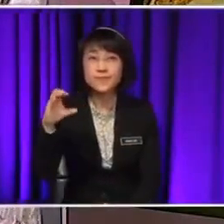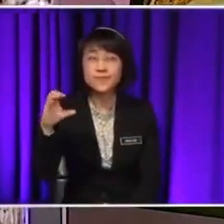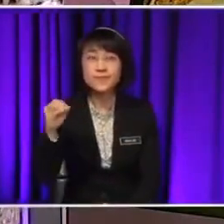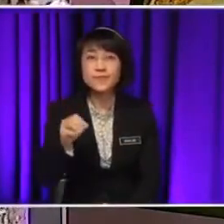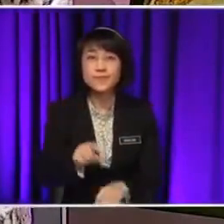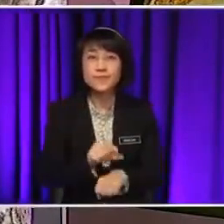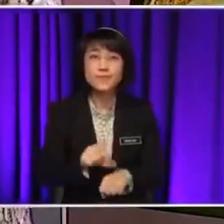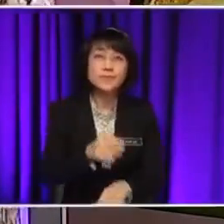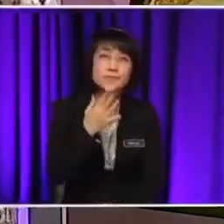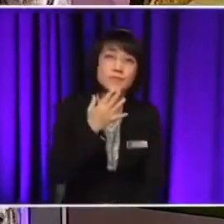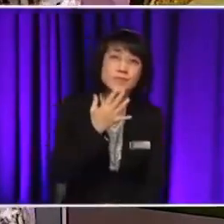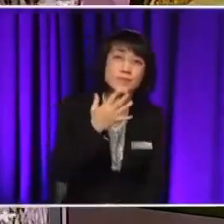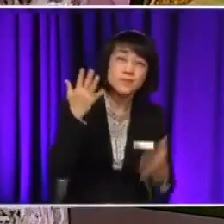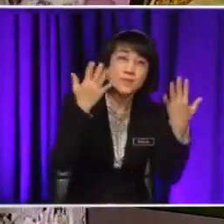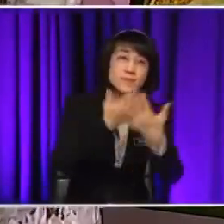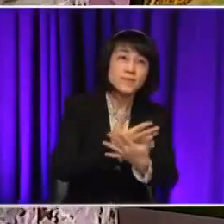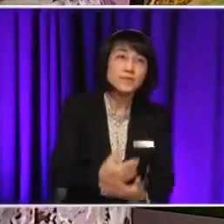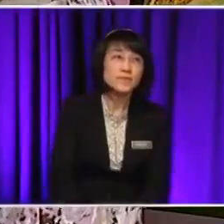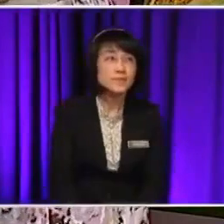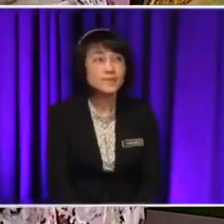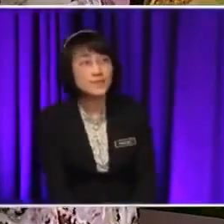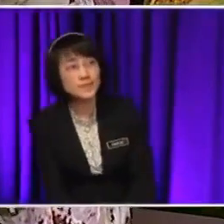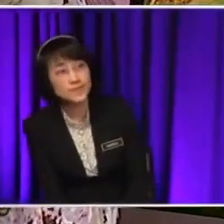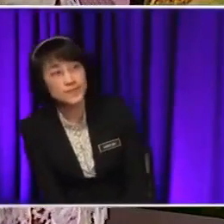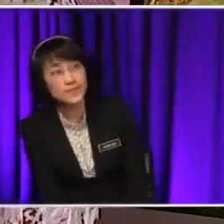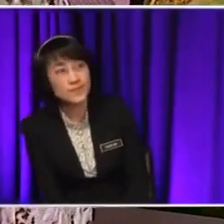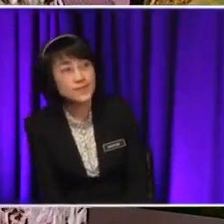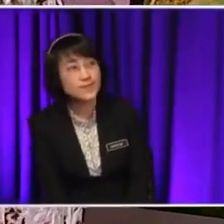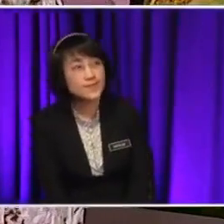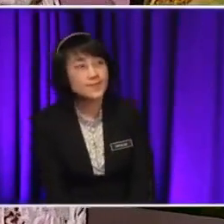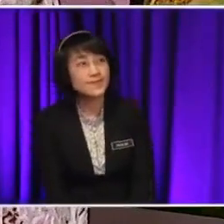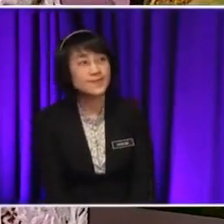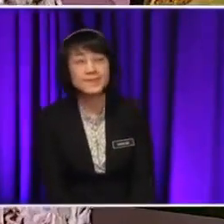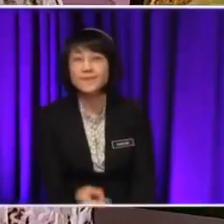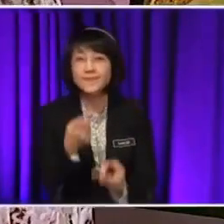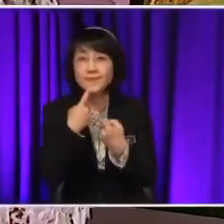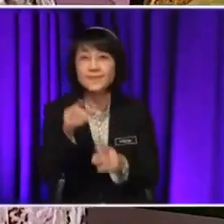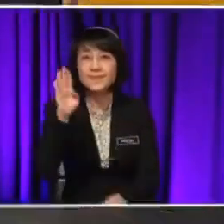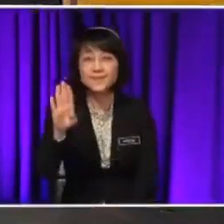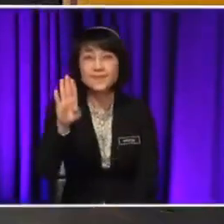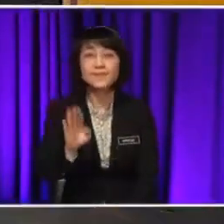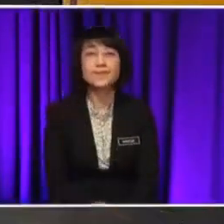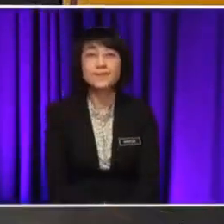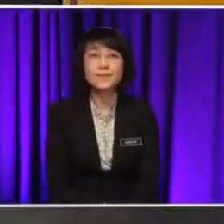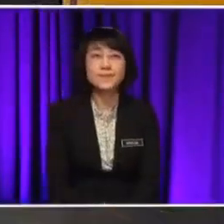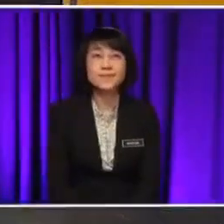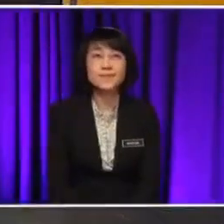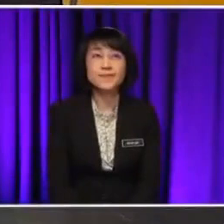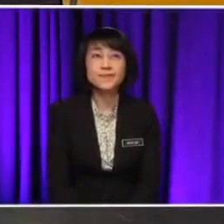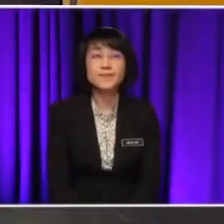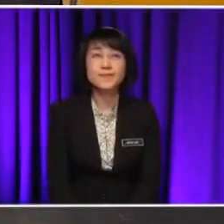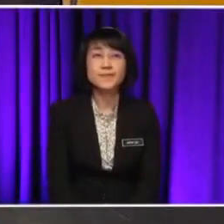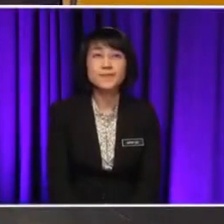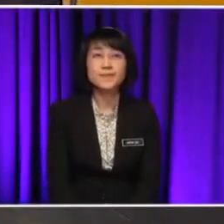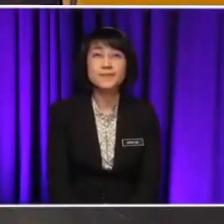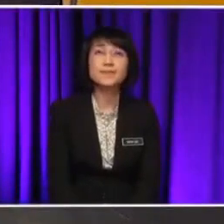jawapan dia adalah romantis. Romantisma. Okey, okay. Seberikutnya. Tak apa, kita namanya belajar. Okay, kita teruskan